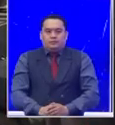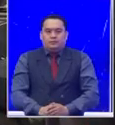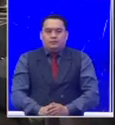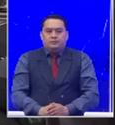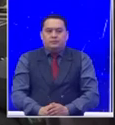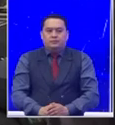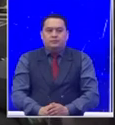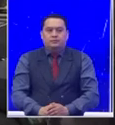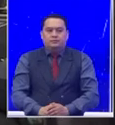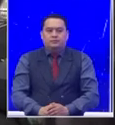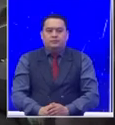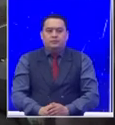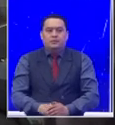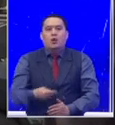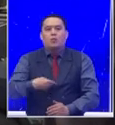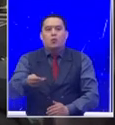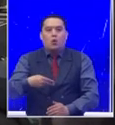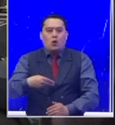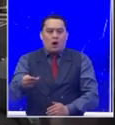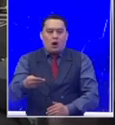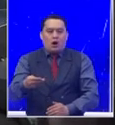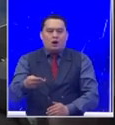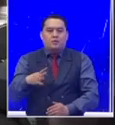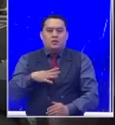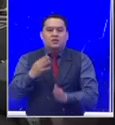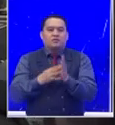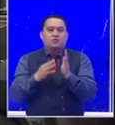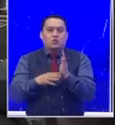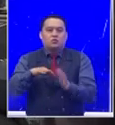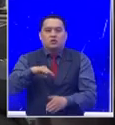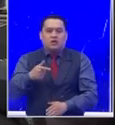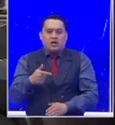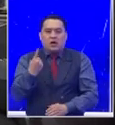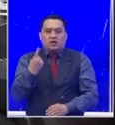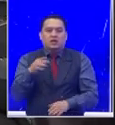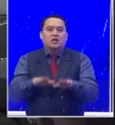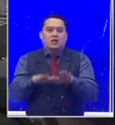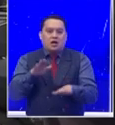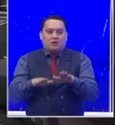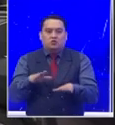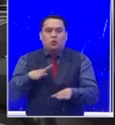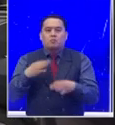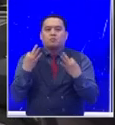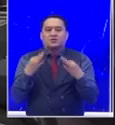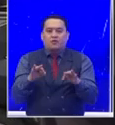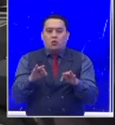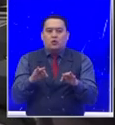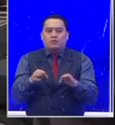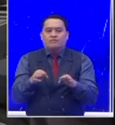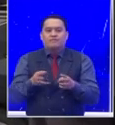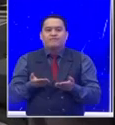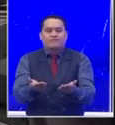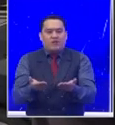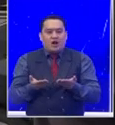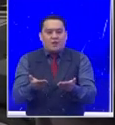Им было поставлено муки по 90 тенге за 1 килограмм, что позволяет им выпекать фармовый